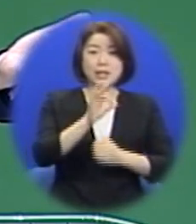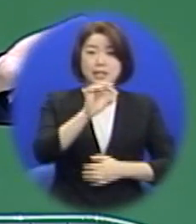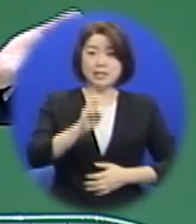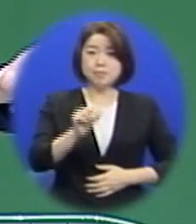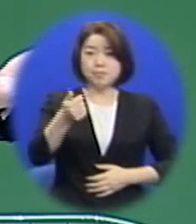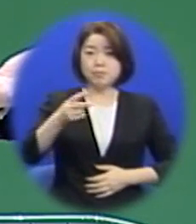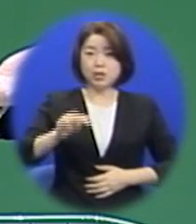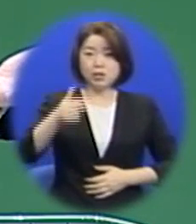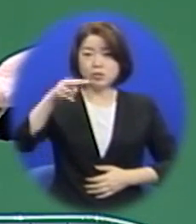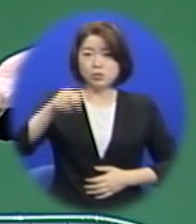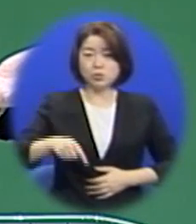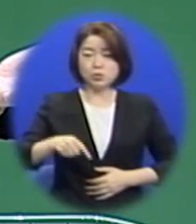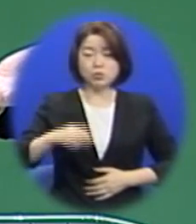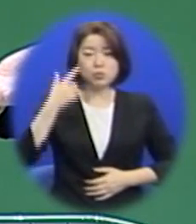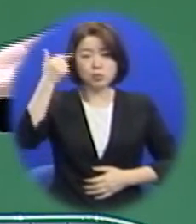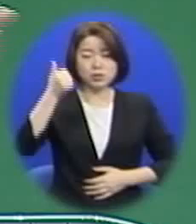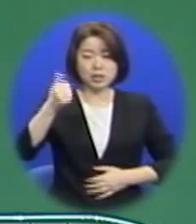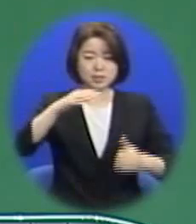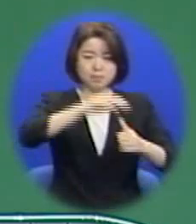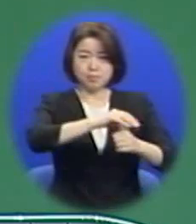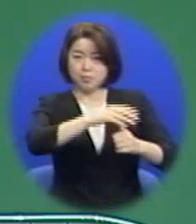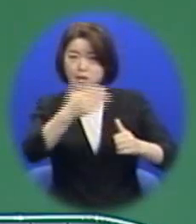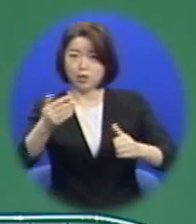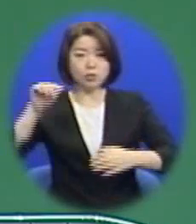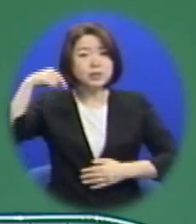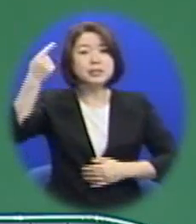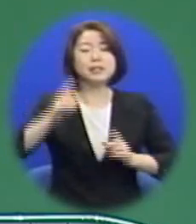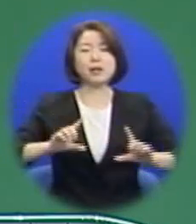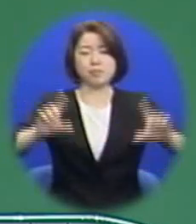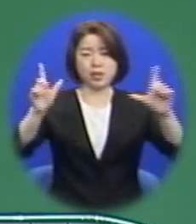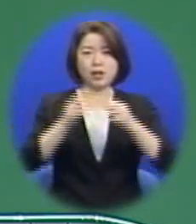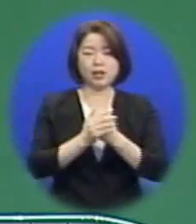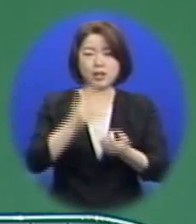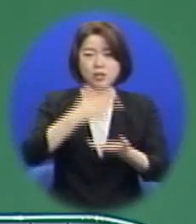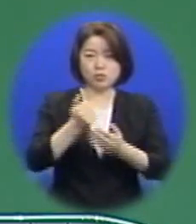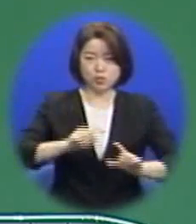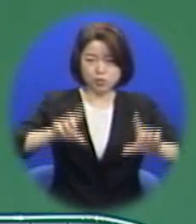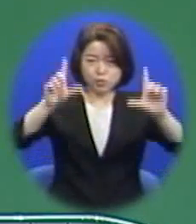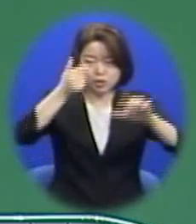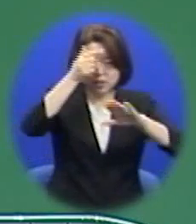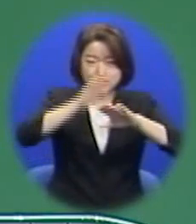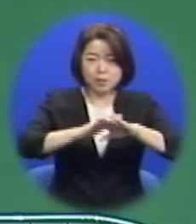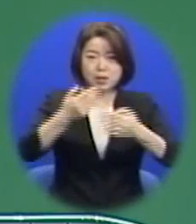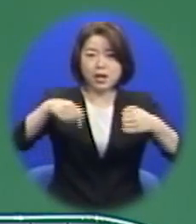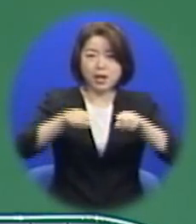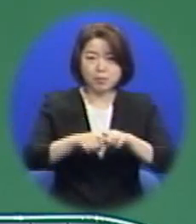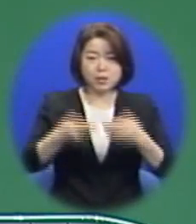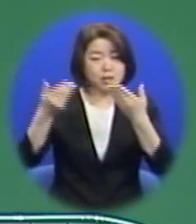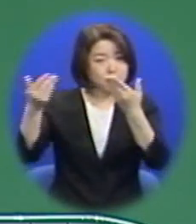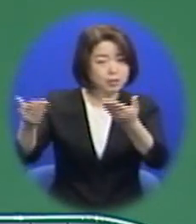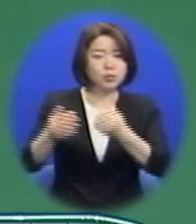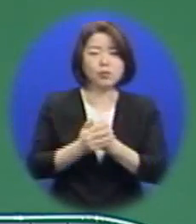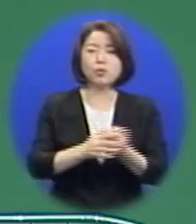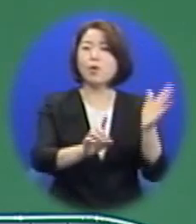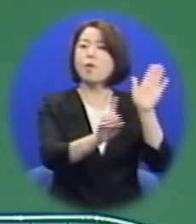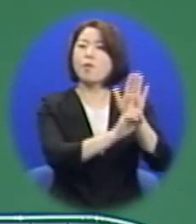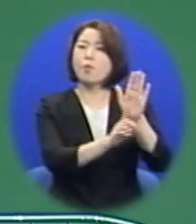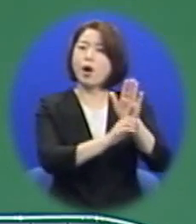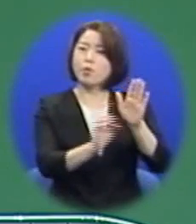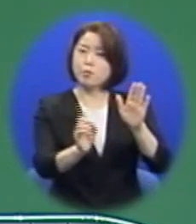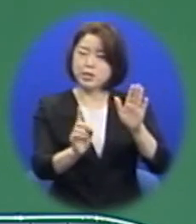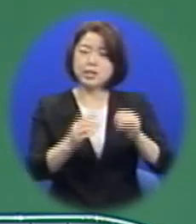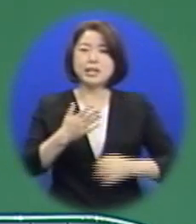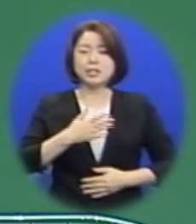잔치 분위기예요. 주일 예배를 드리고 그리고 관고하기를 저와